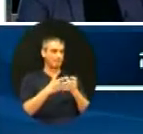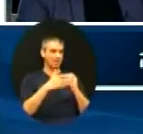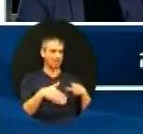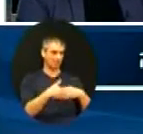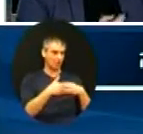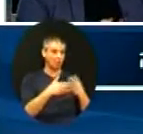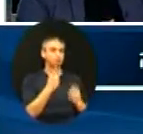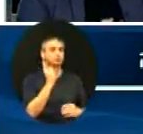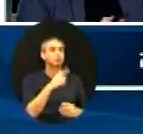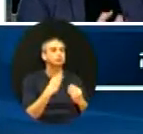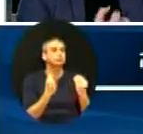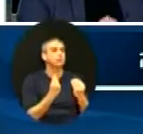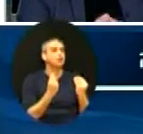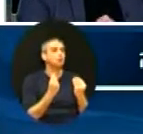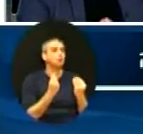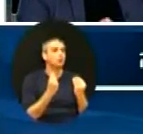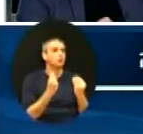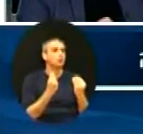המחנה, יש משהו